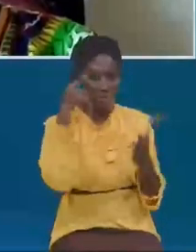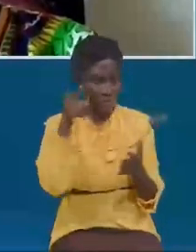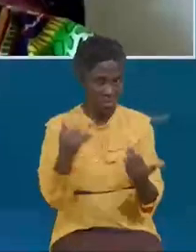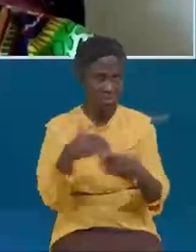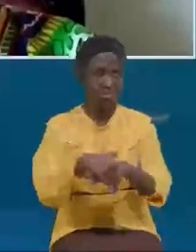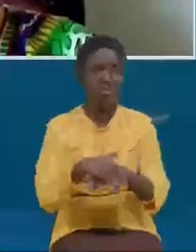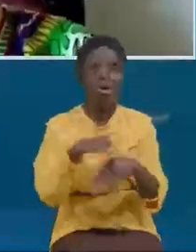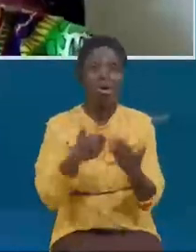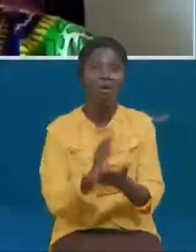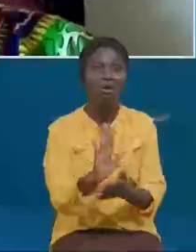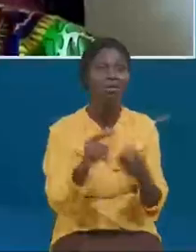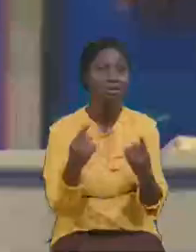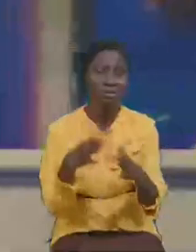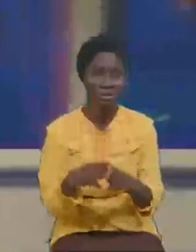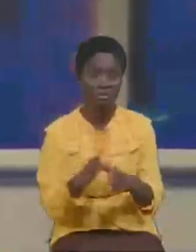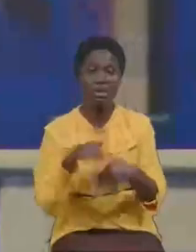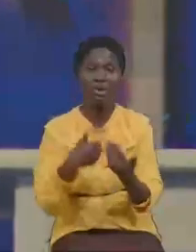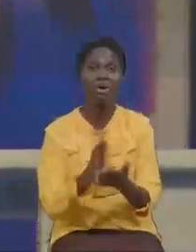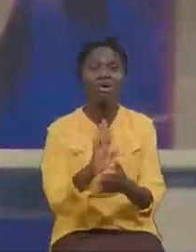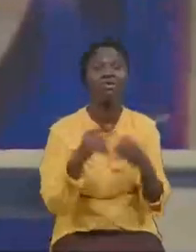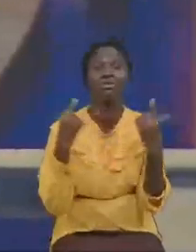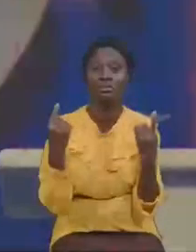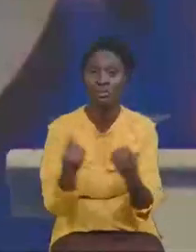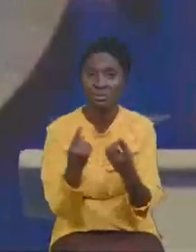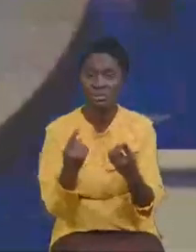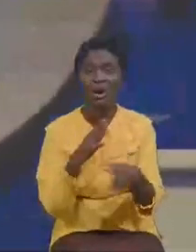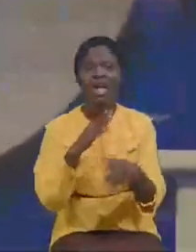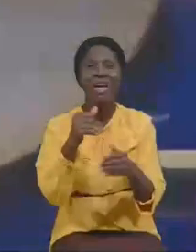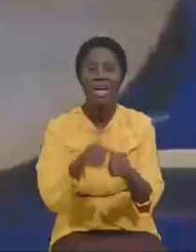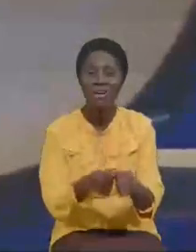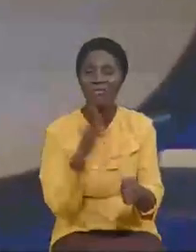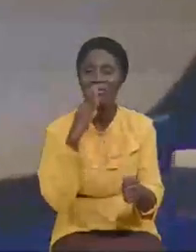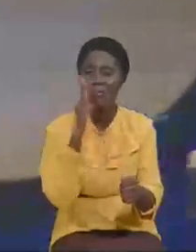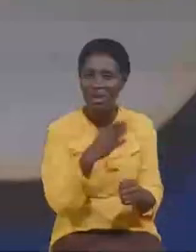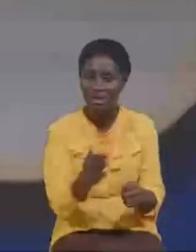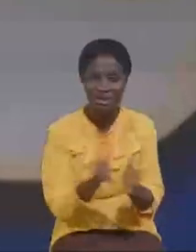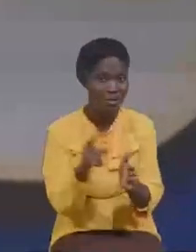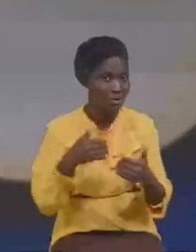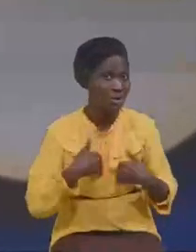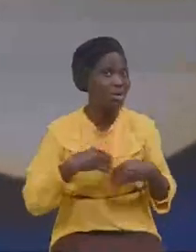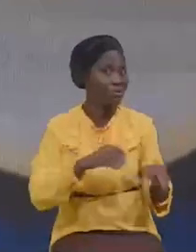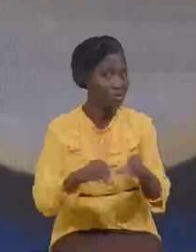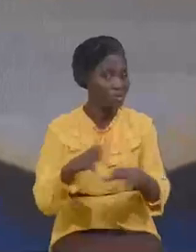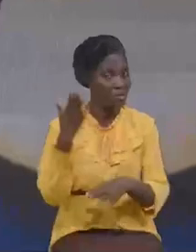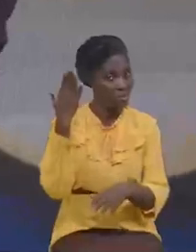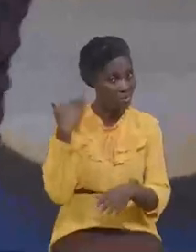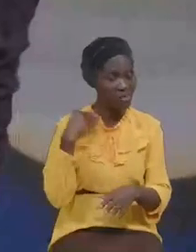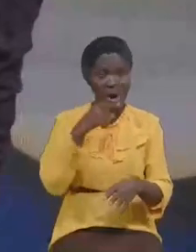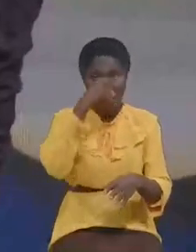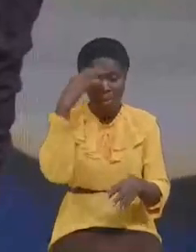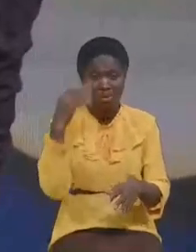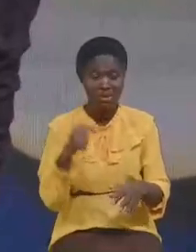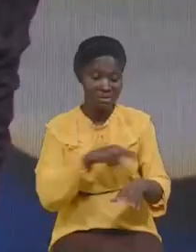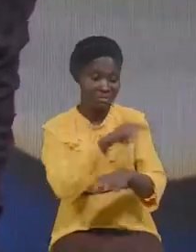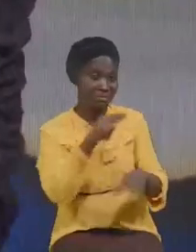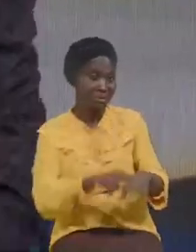tes iniquités, tous tes péchés, toutes les choses mauvaises que tu aurais faites à cause